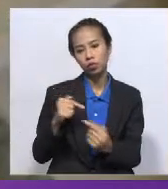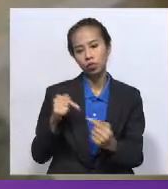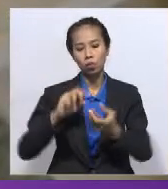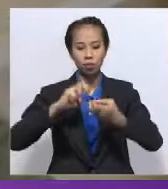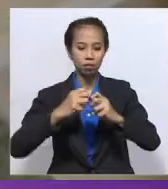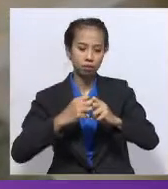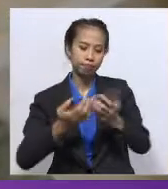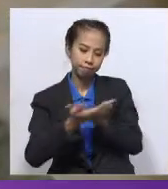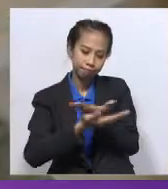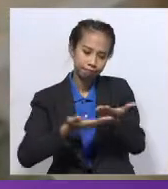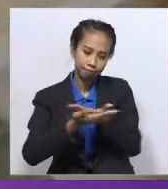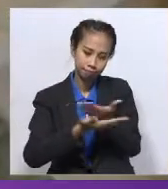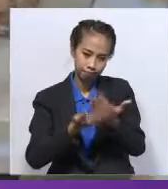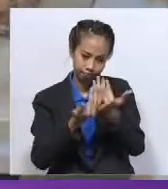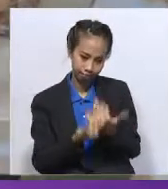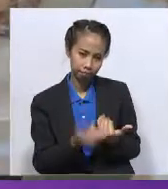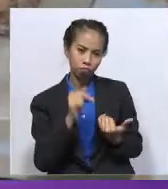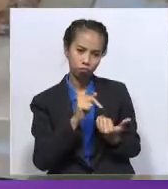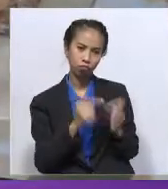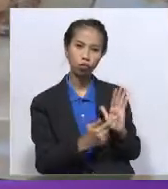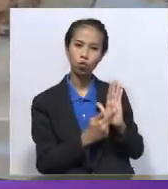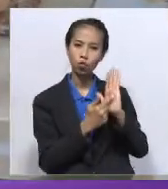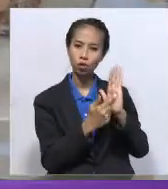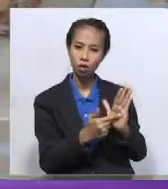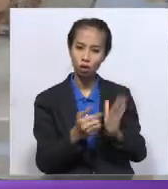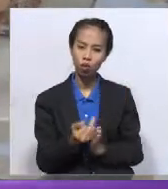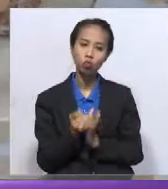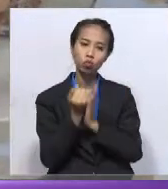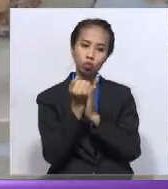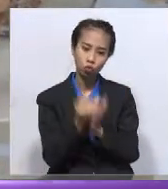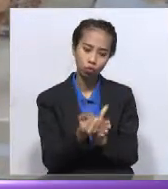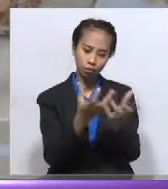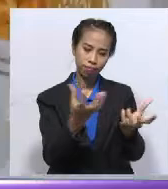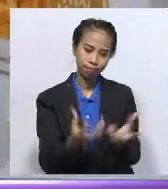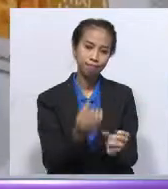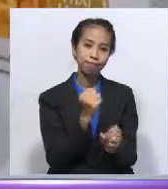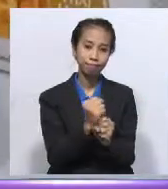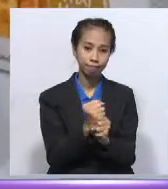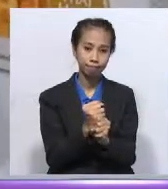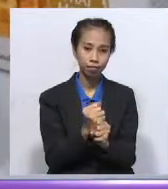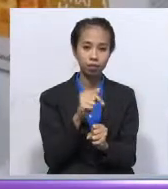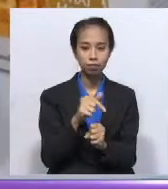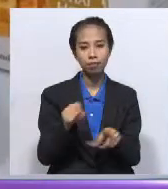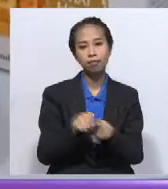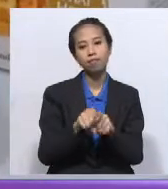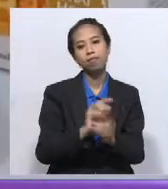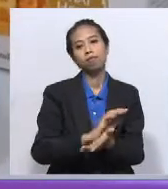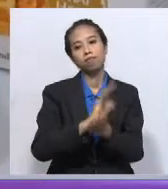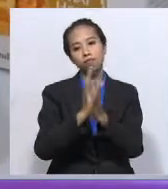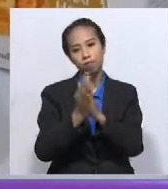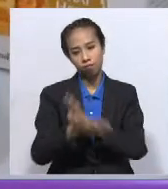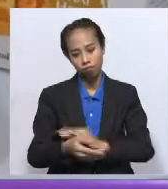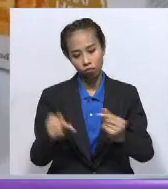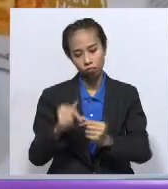ปัญหาโดยที่นี่ถือว่าเป็นต้นแบบในการพัฒนาเพิ่มกำลังการผลิตนะคะเพื่อที่จะมีการปรับปรุงพื้นที่ต่างๆให้สามารถร